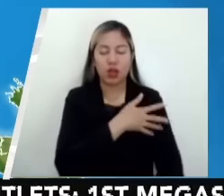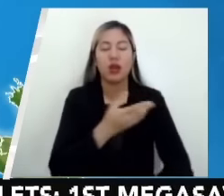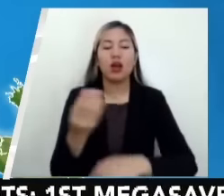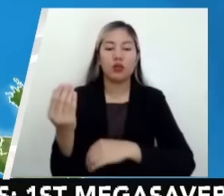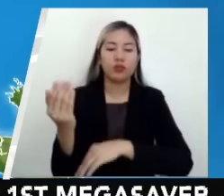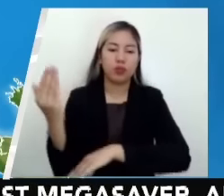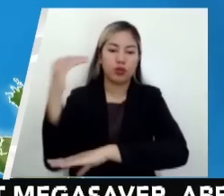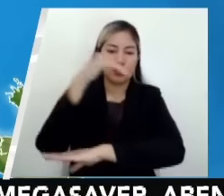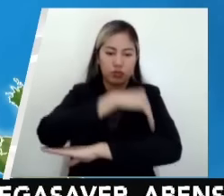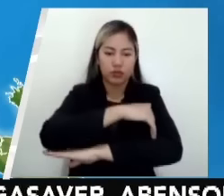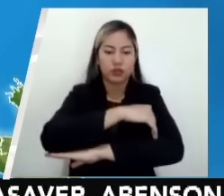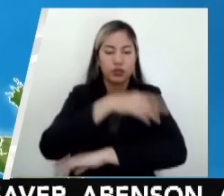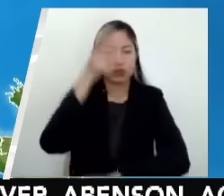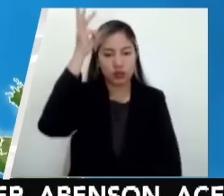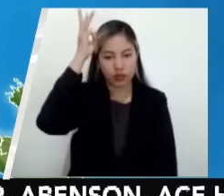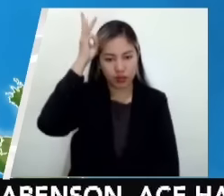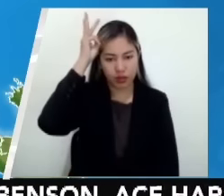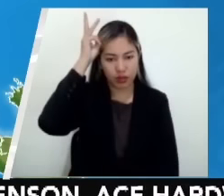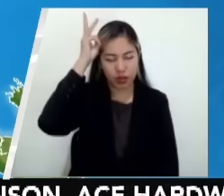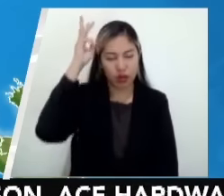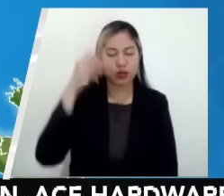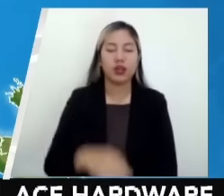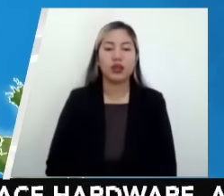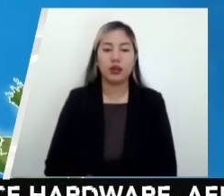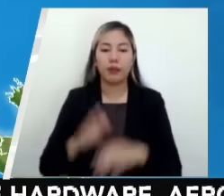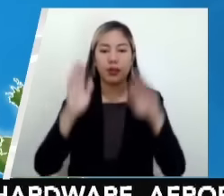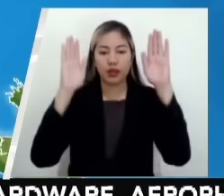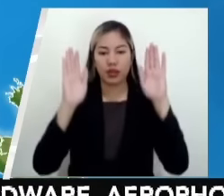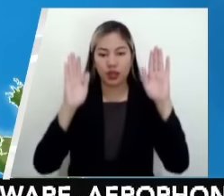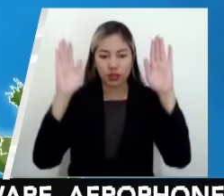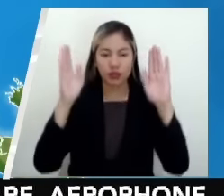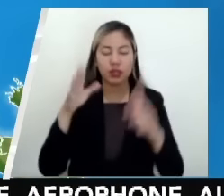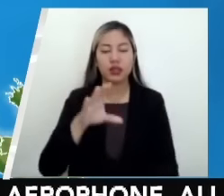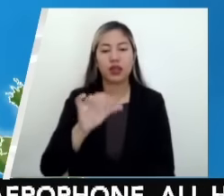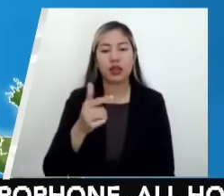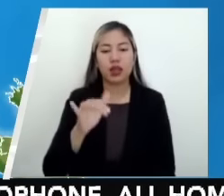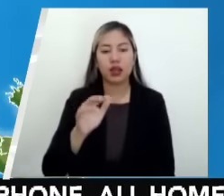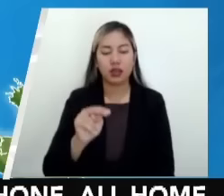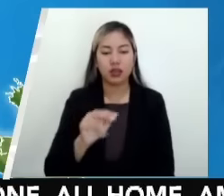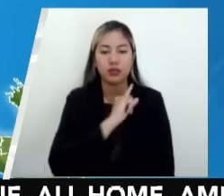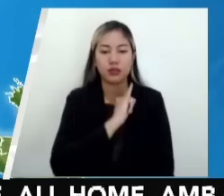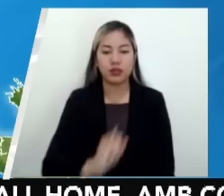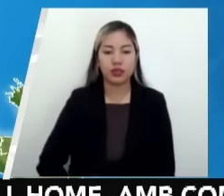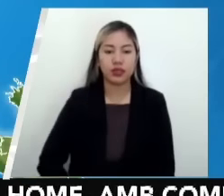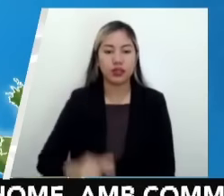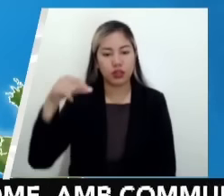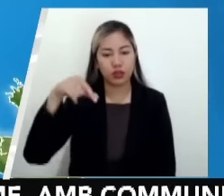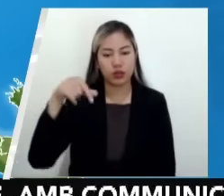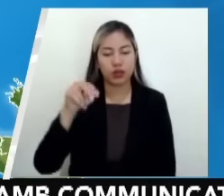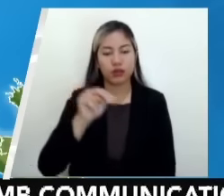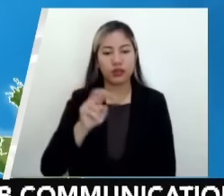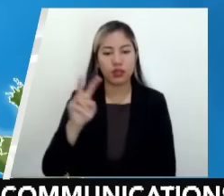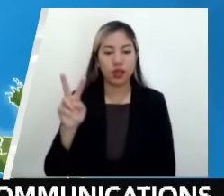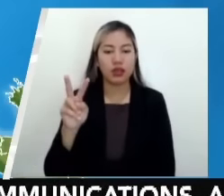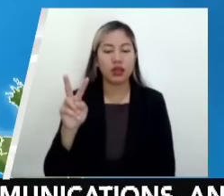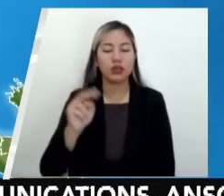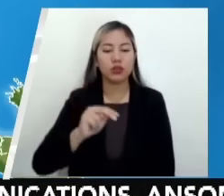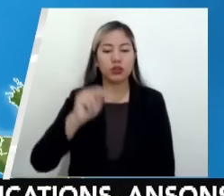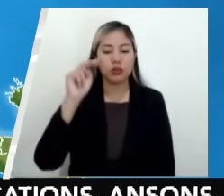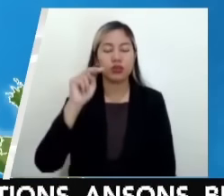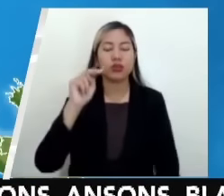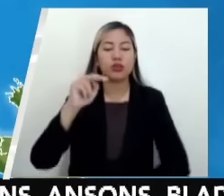Benguet. Gayun din sa natitirang bahagi ng mainland Cagayan, buong Isabela, Quirino, Nueva Vizcaya, northern portion